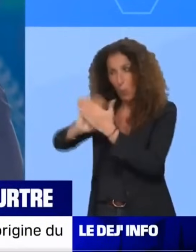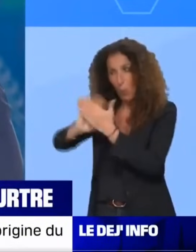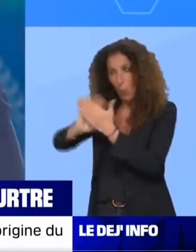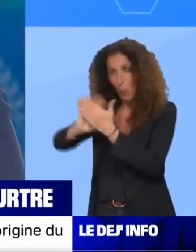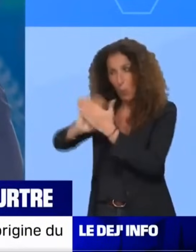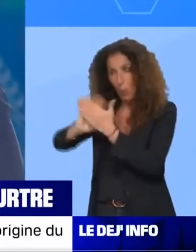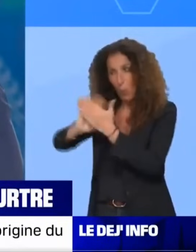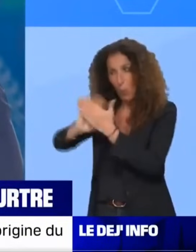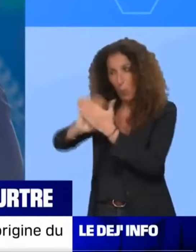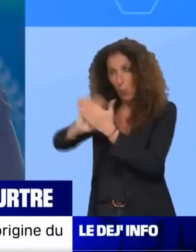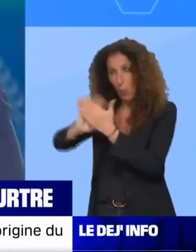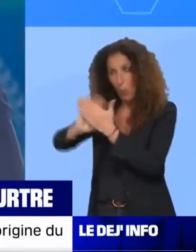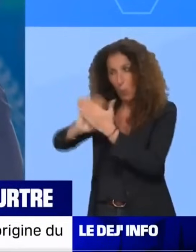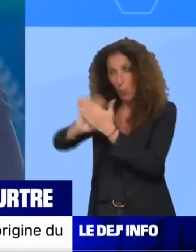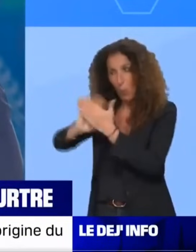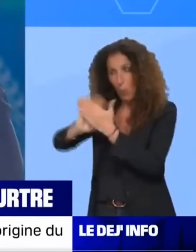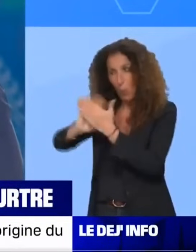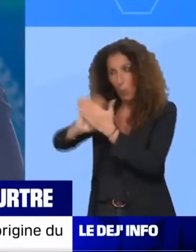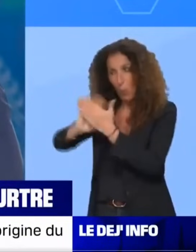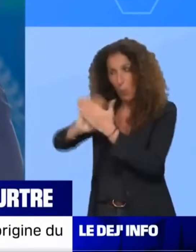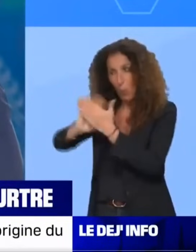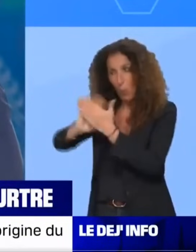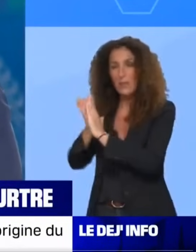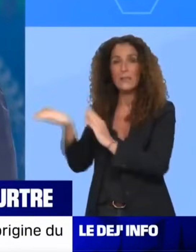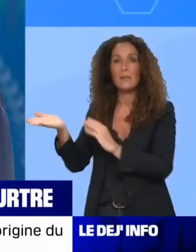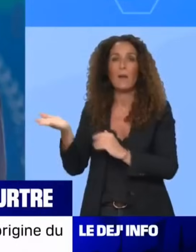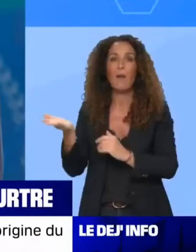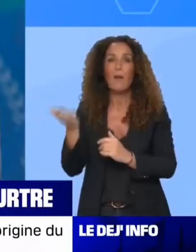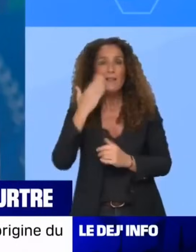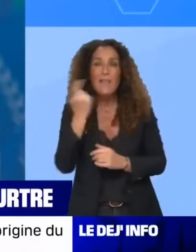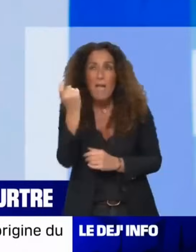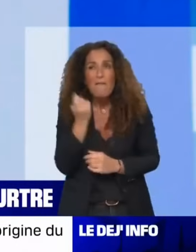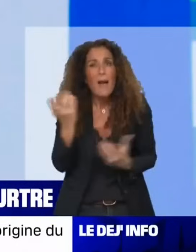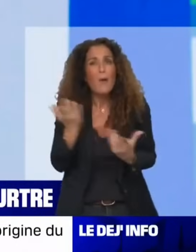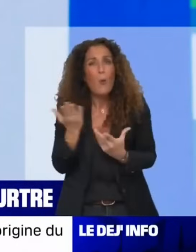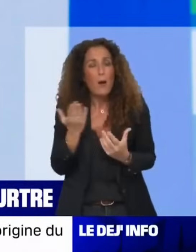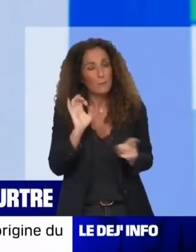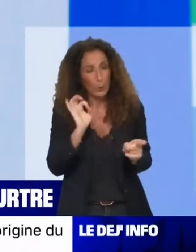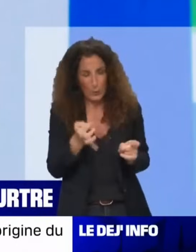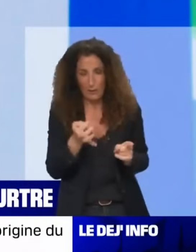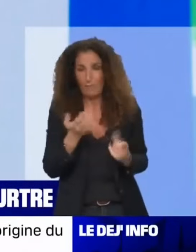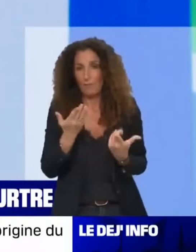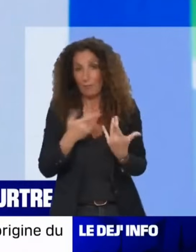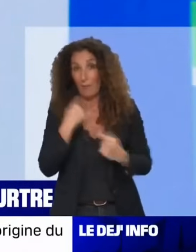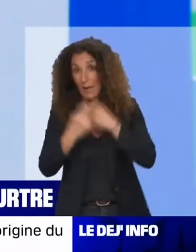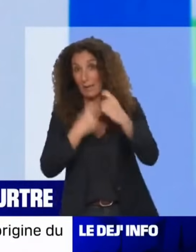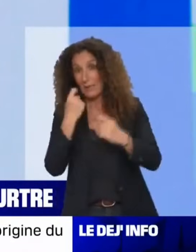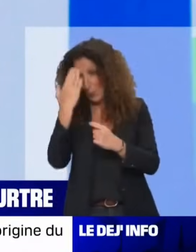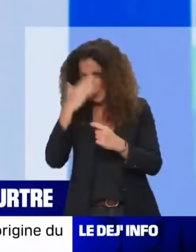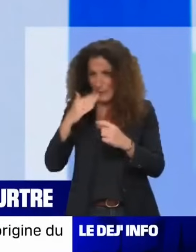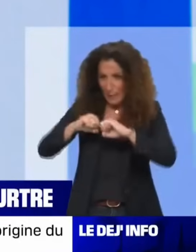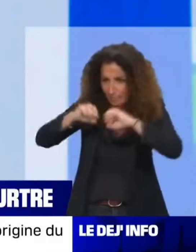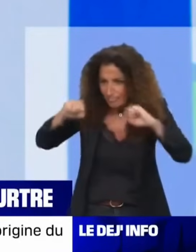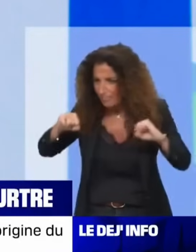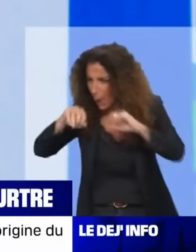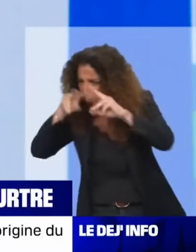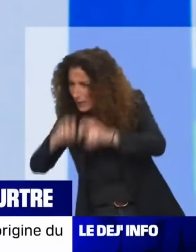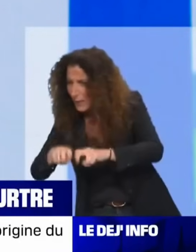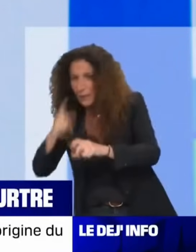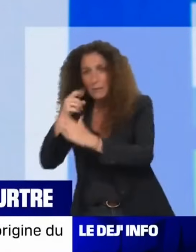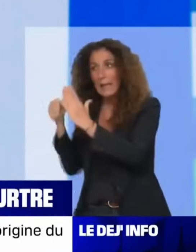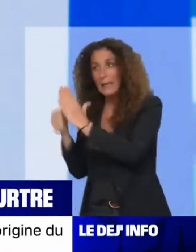qu'une rixe. Calmez-vous, dormez, gente dame. Agression qui commence à se préciser, en tout cas ce qui se dit en garde à